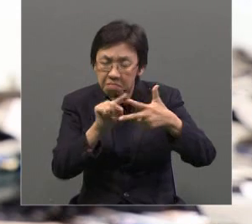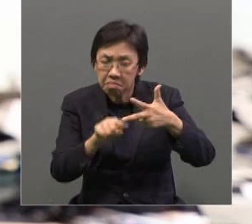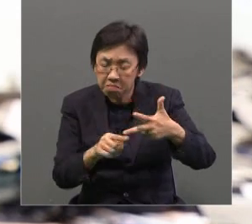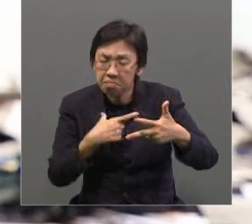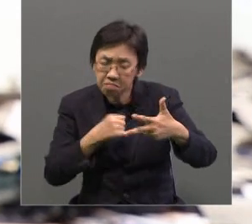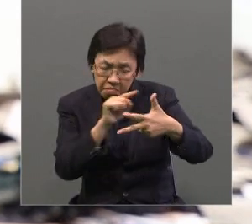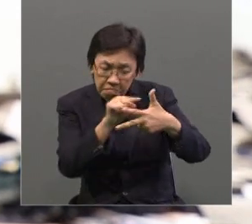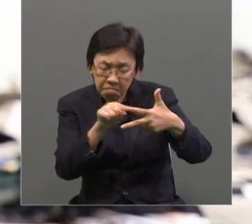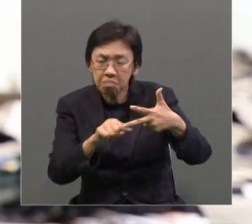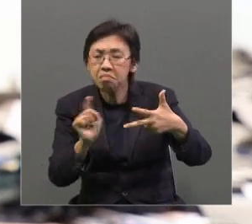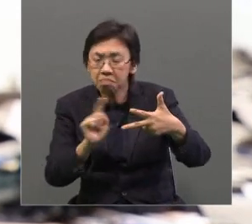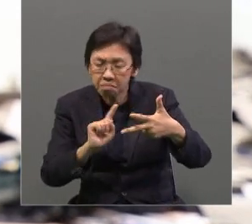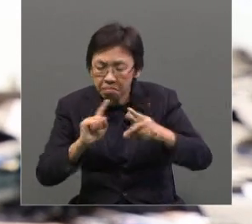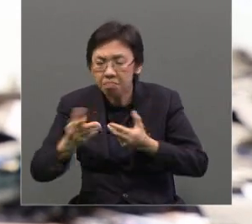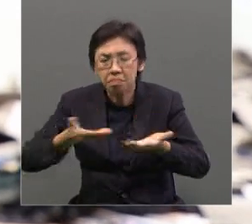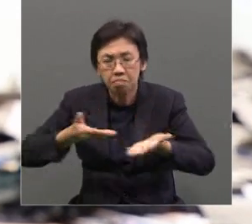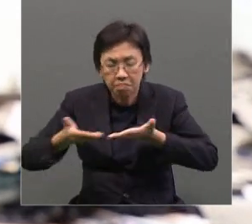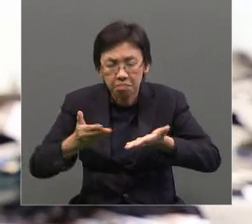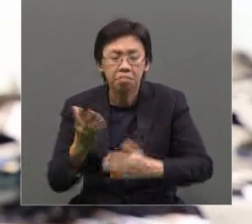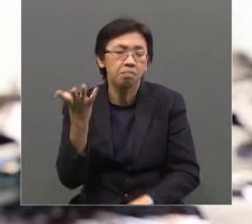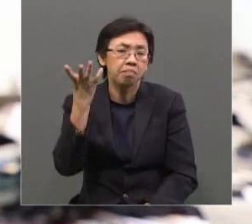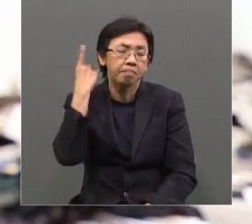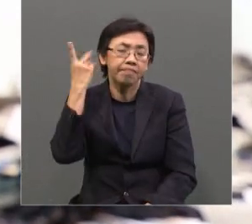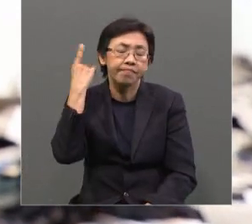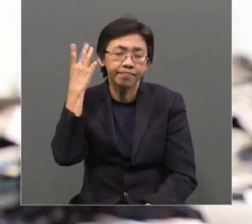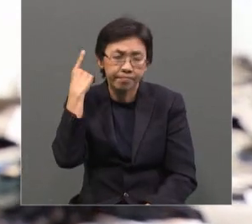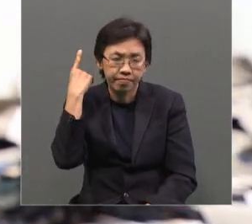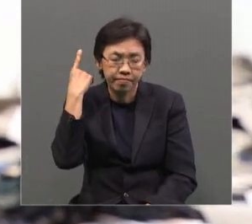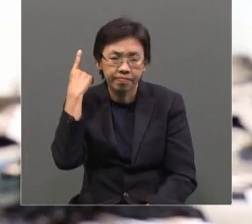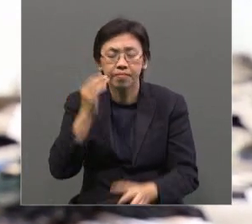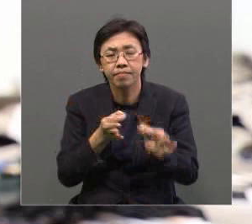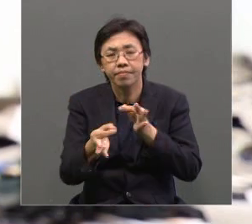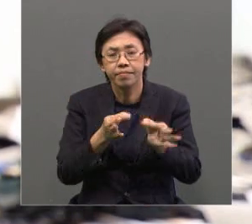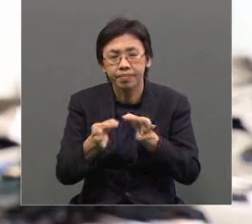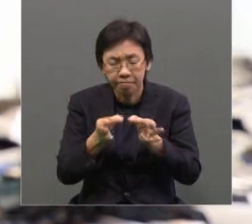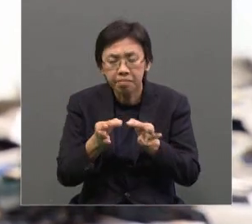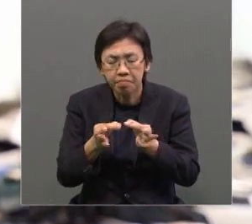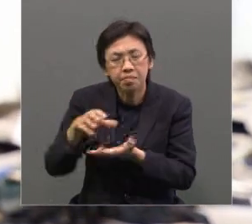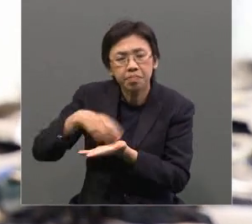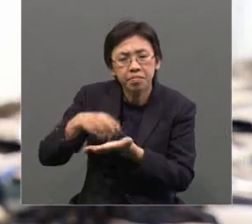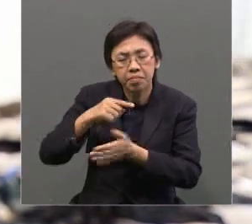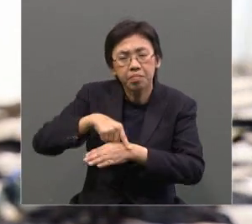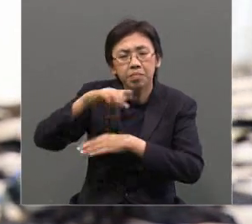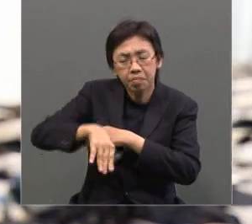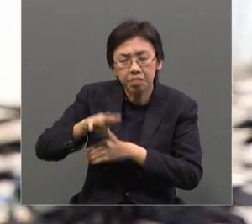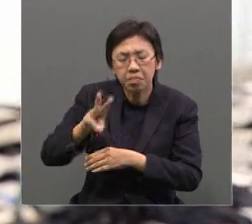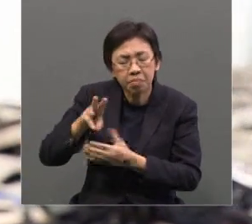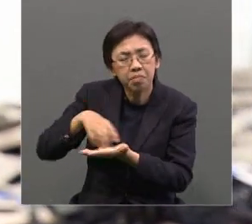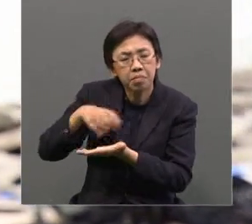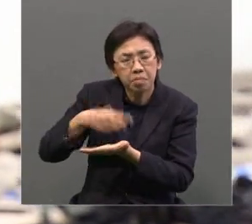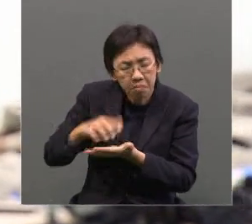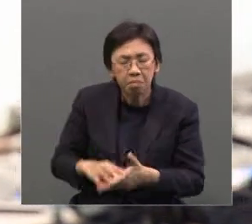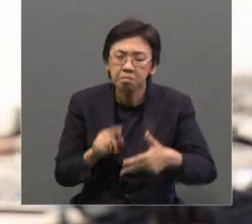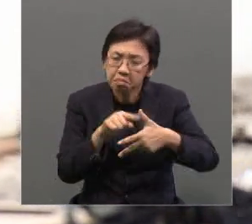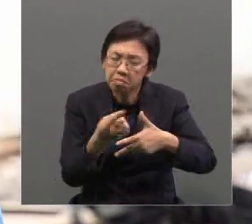ในแบบไหนนะครับโดยผังทุกผังเมื่อวานเขาก็ไปอธิบายให้ผมฟังในช่วงสักหกโมงเย็นนะครับในแต่ละผัง